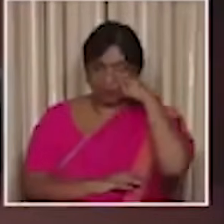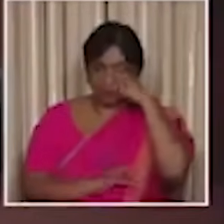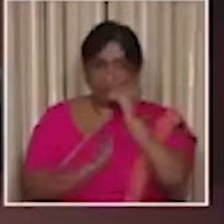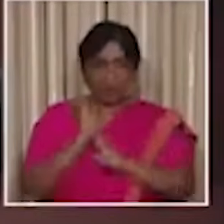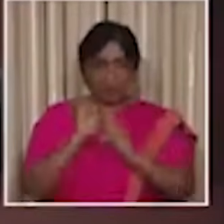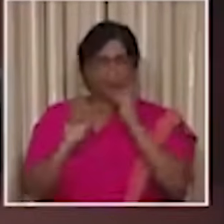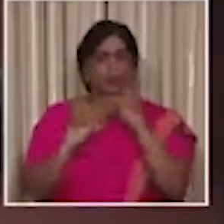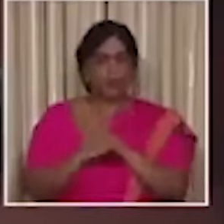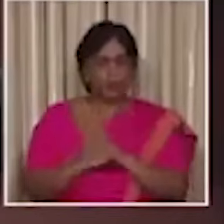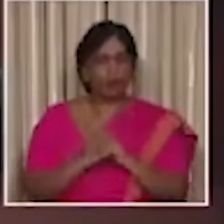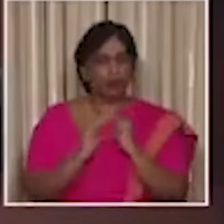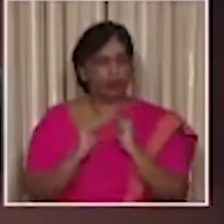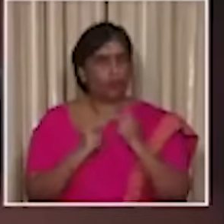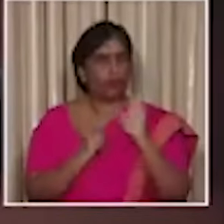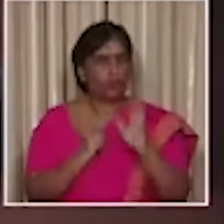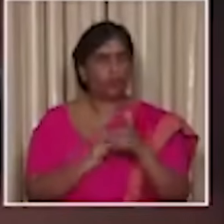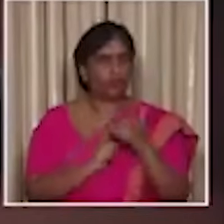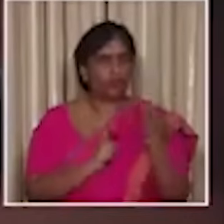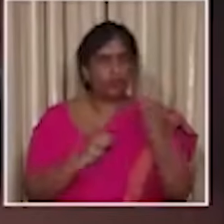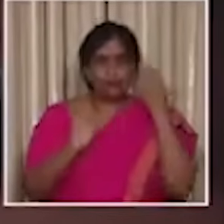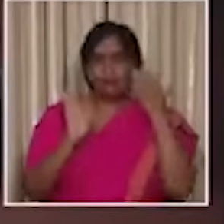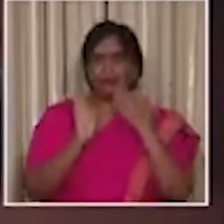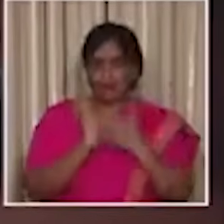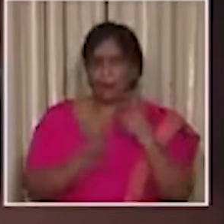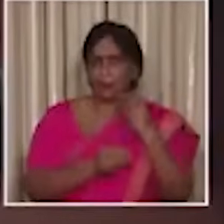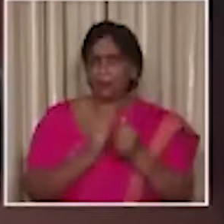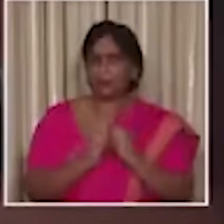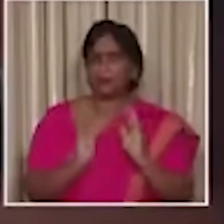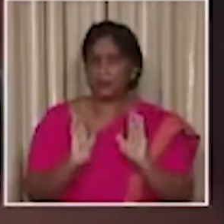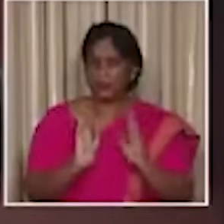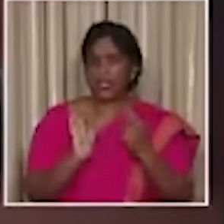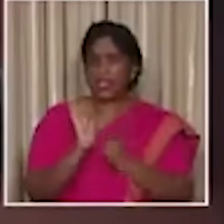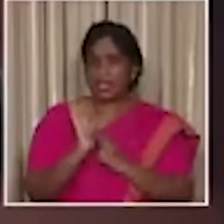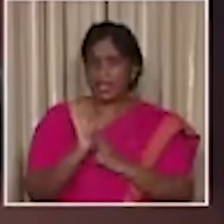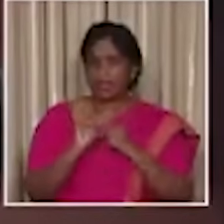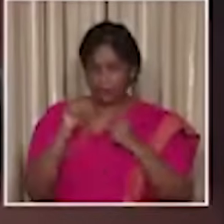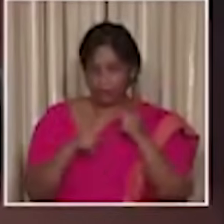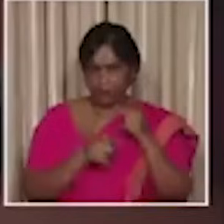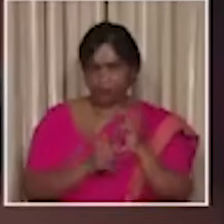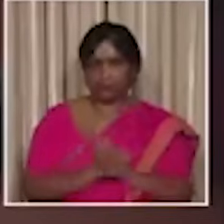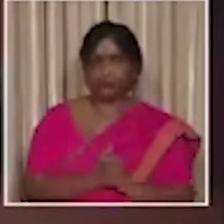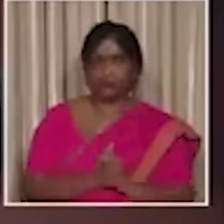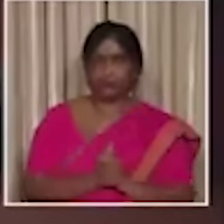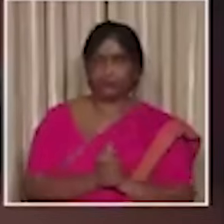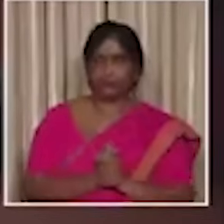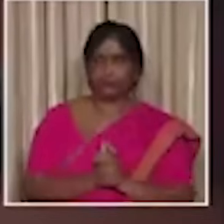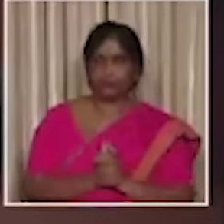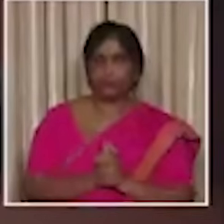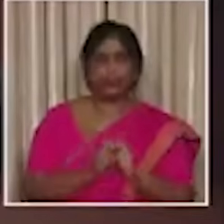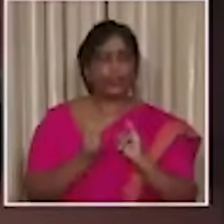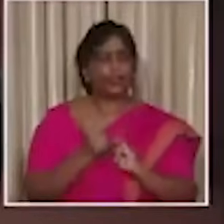අමාත්‍යංශ ඉන්න කාලේ යම් ව්‍යායාමයක් දැරුව මේ පොස්පේට් නිදි ආශ්‍රිත යම් කර්මාන්තයක් ආරම්භ කරන්න ඉත්තඹුවේ පැත්තේ නේද? රයිට්.